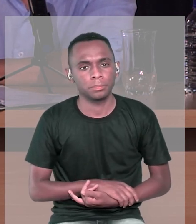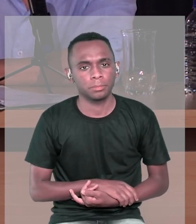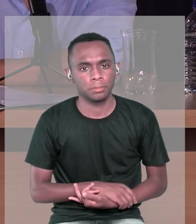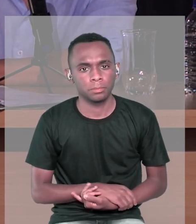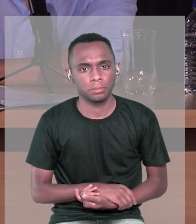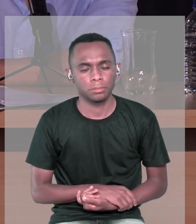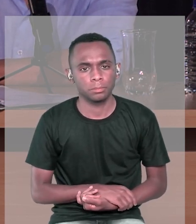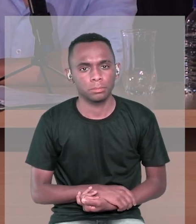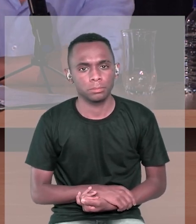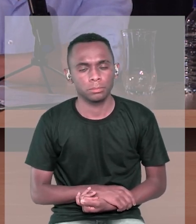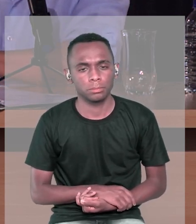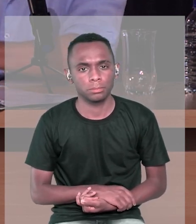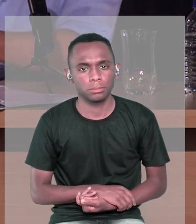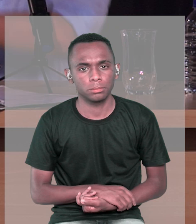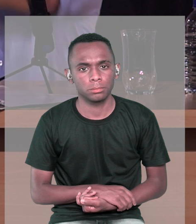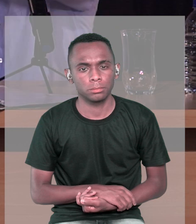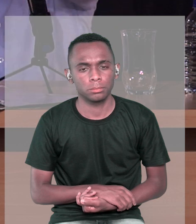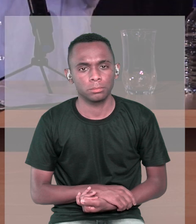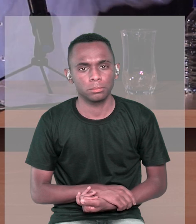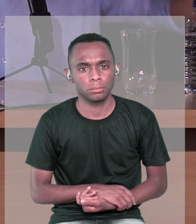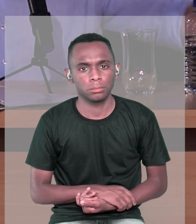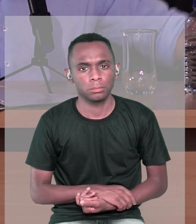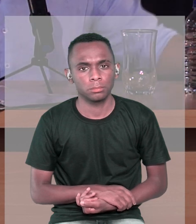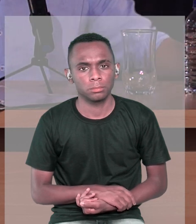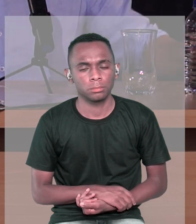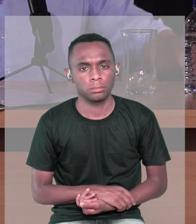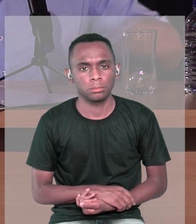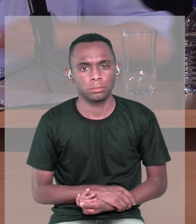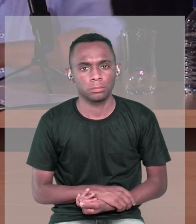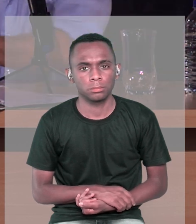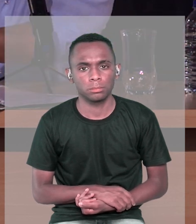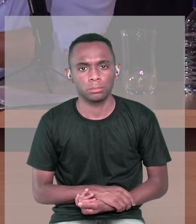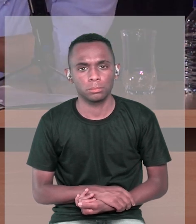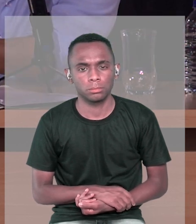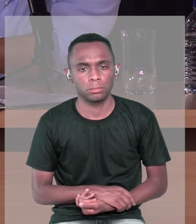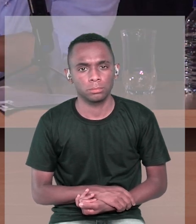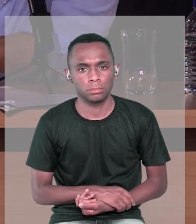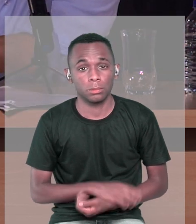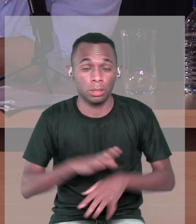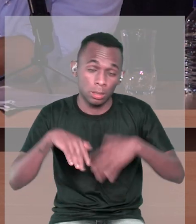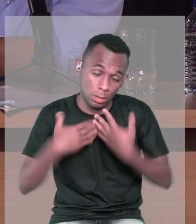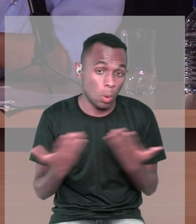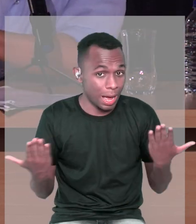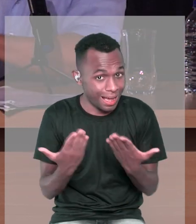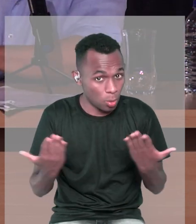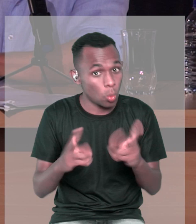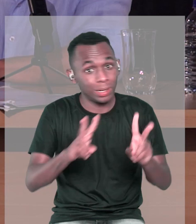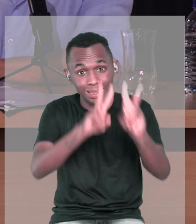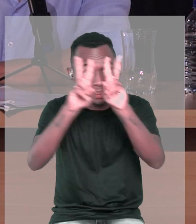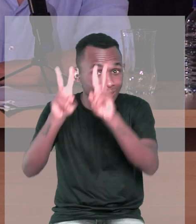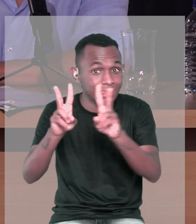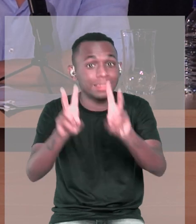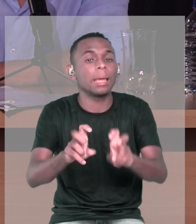Je vais maintenant revenir au problème de la propriété privée. Então eu vou entrar aqui agora no tema